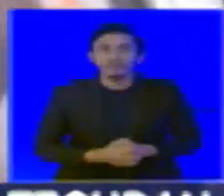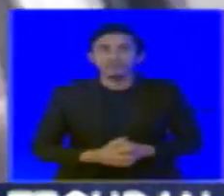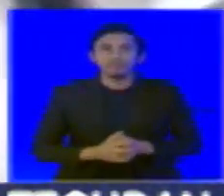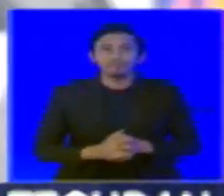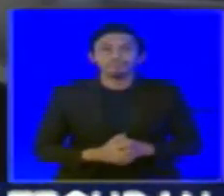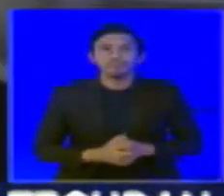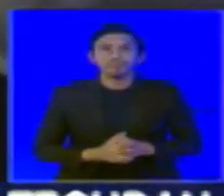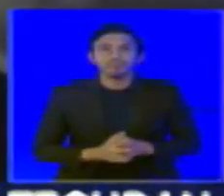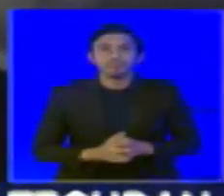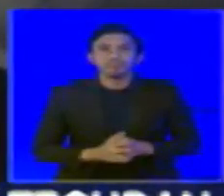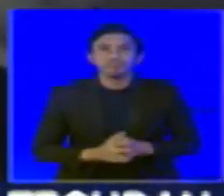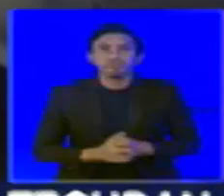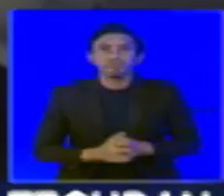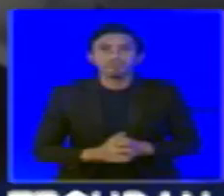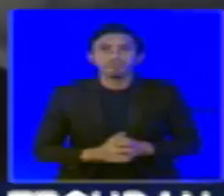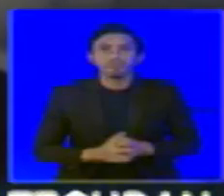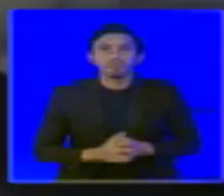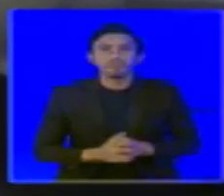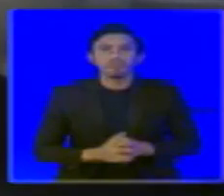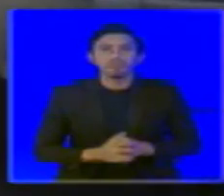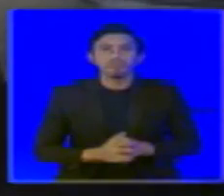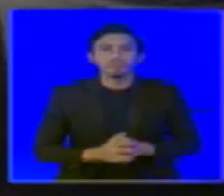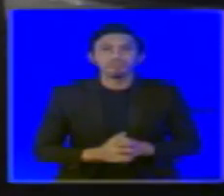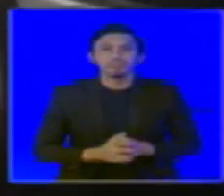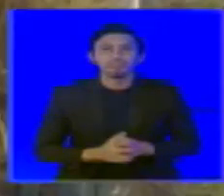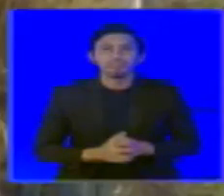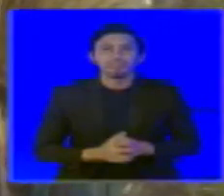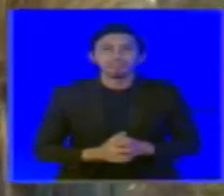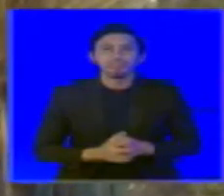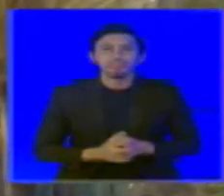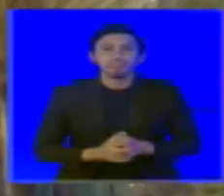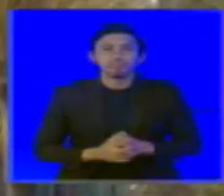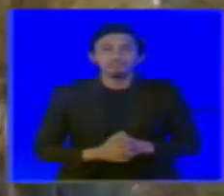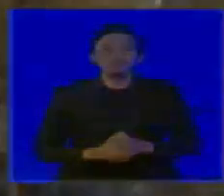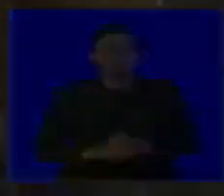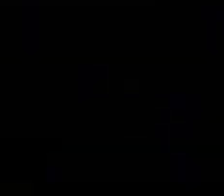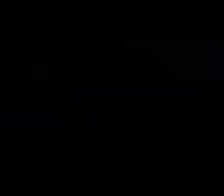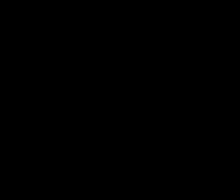Dari Bandung, Jawa Barat, Mujib Prayitno, iNews, melaporkan.